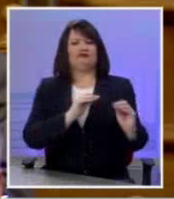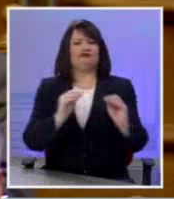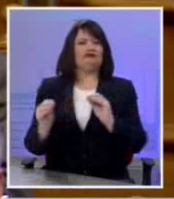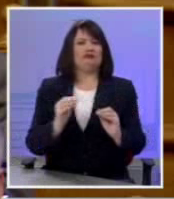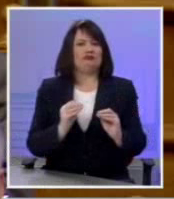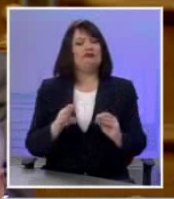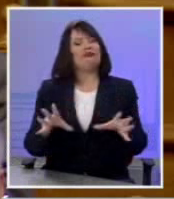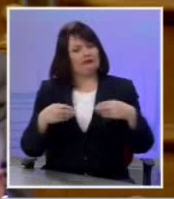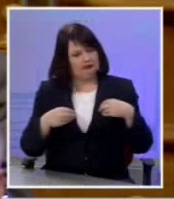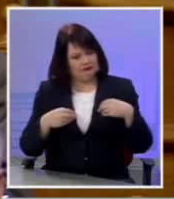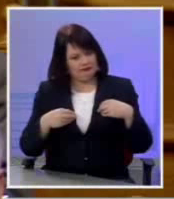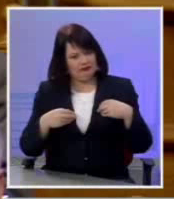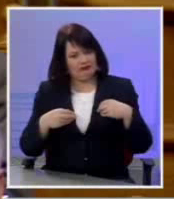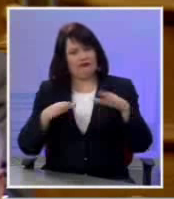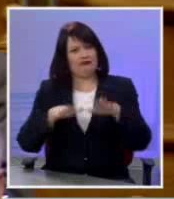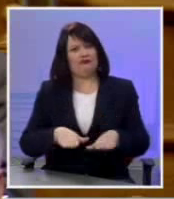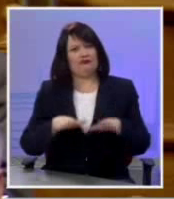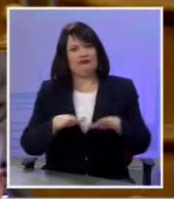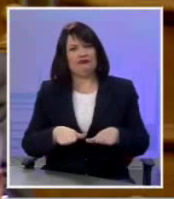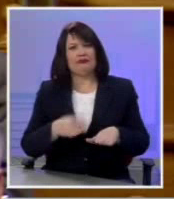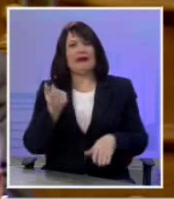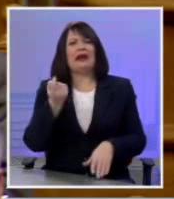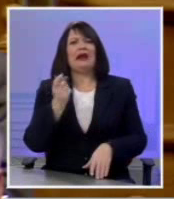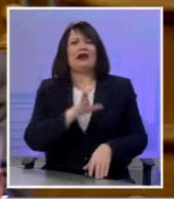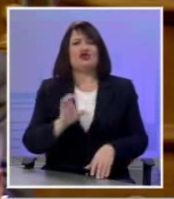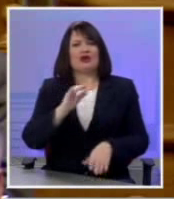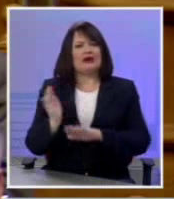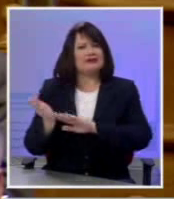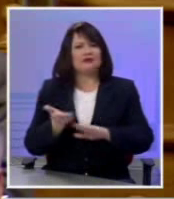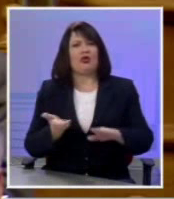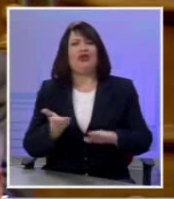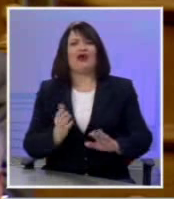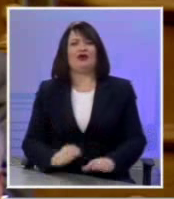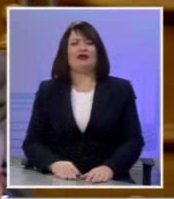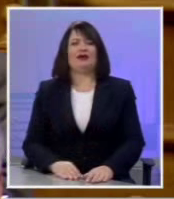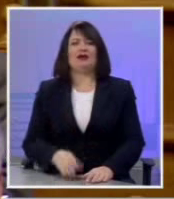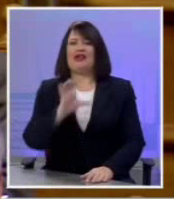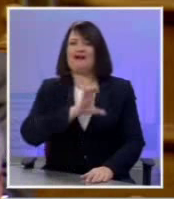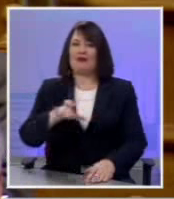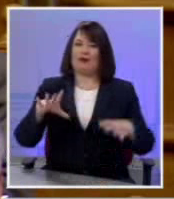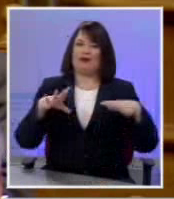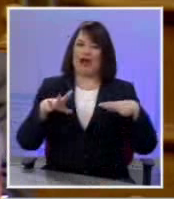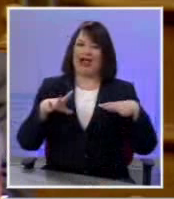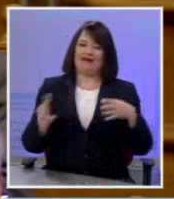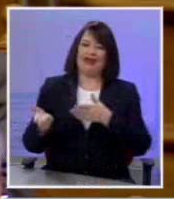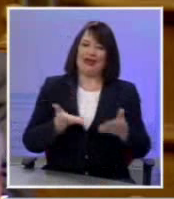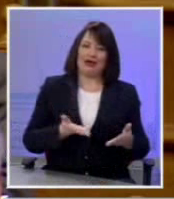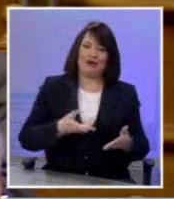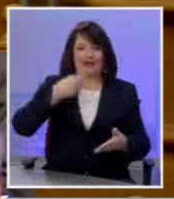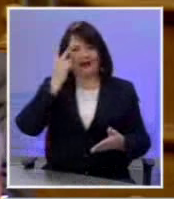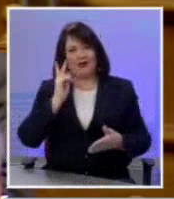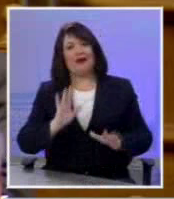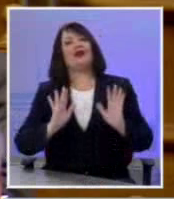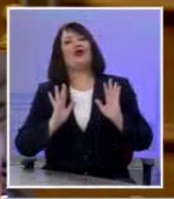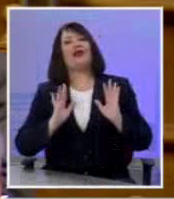για να δεχθούν πρόσφυγες, είναι πάρα πολύ λίγες. Και εδώ δεν υπάρχει Ευρώπη à la carte, στα δικαιώματα